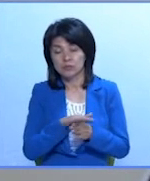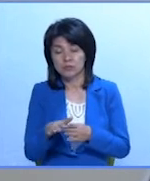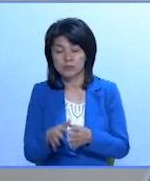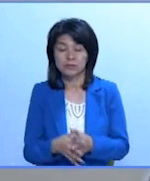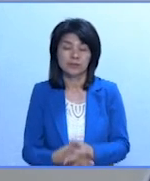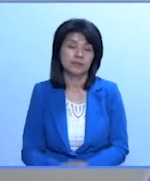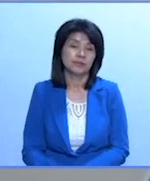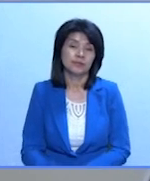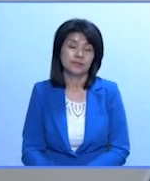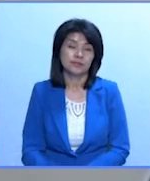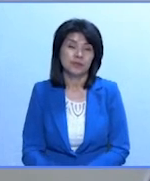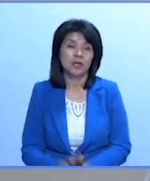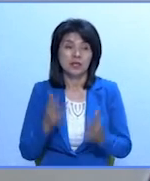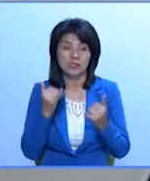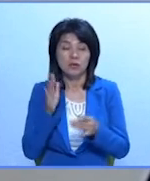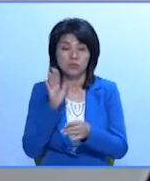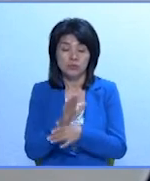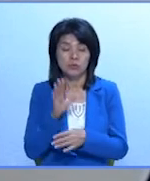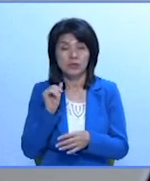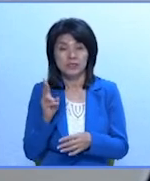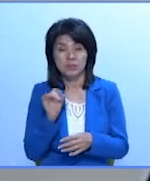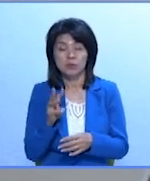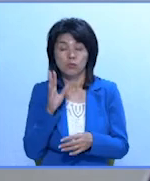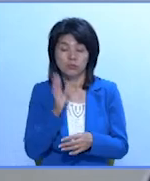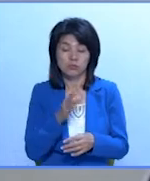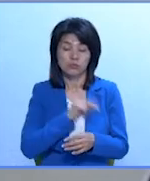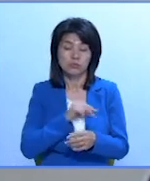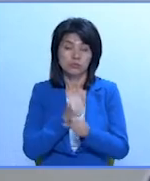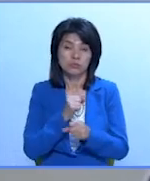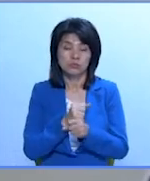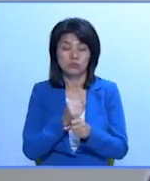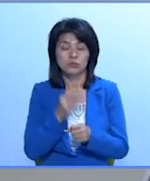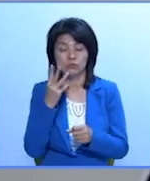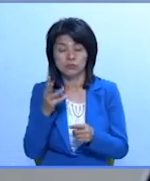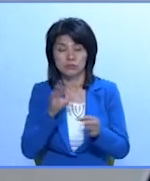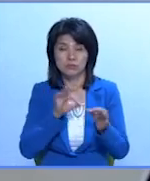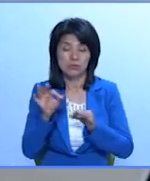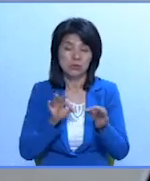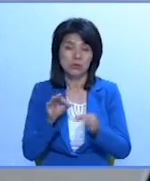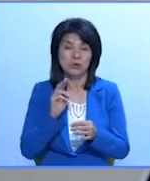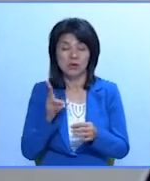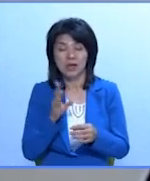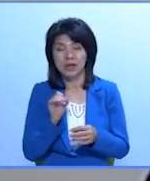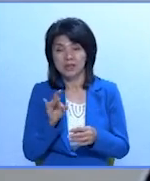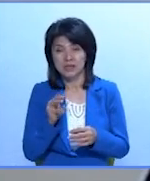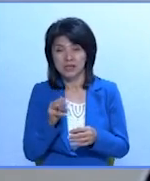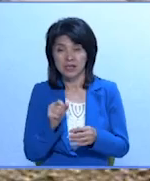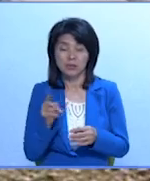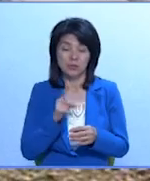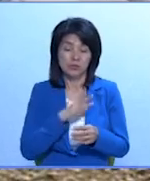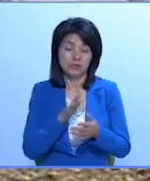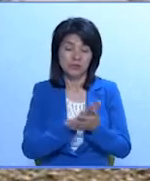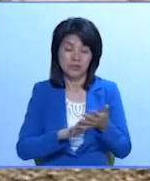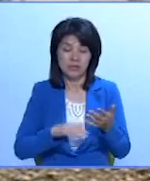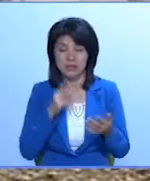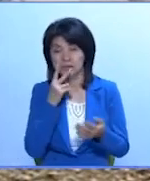разрабатывается трехлетняя дорожная карта по дальнейшему функционированию и развитию пляжей на территории области.